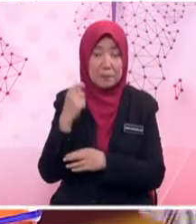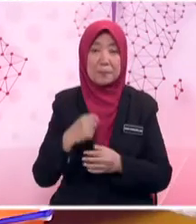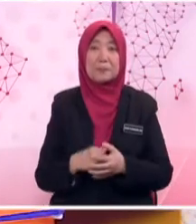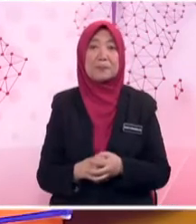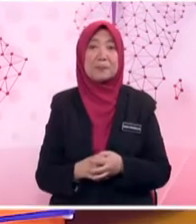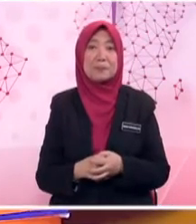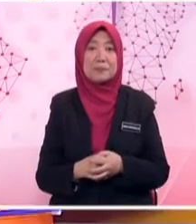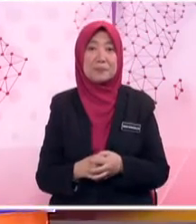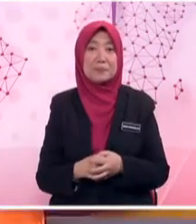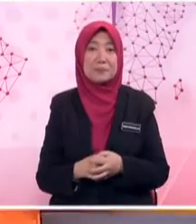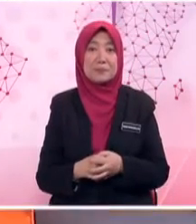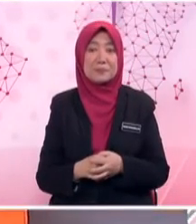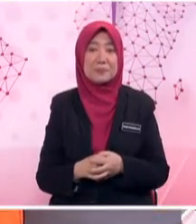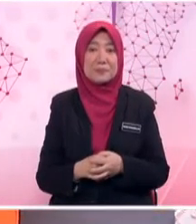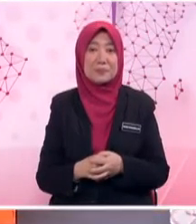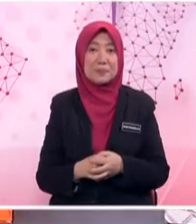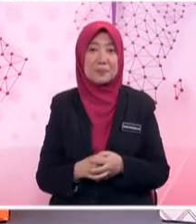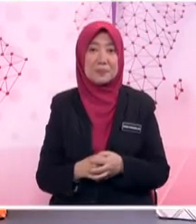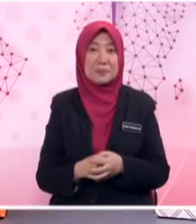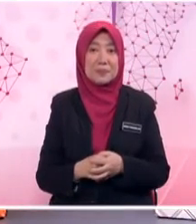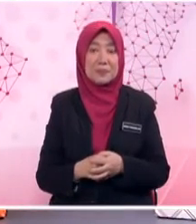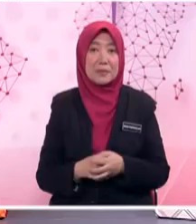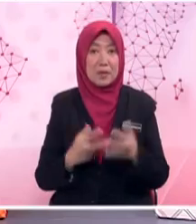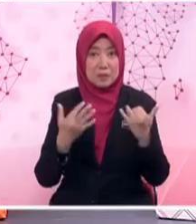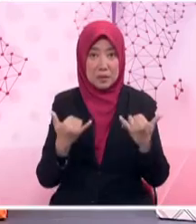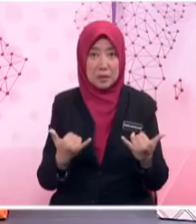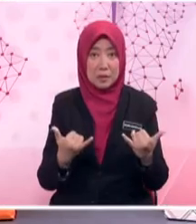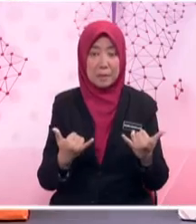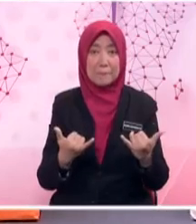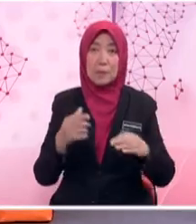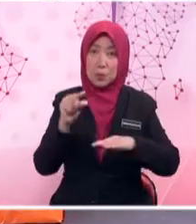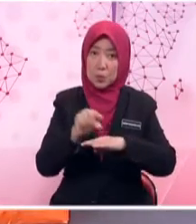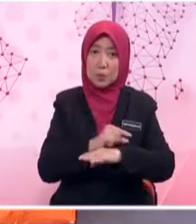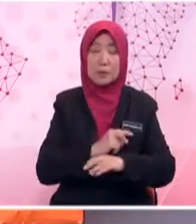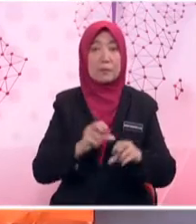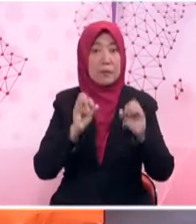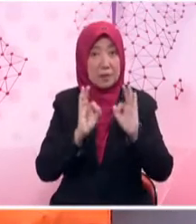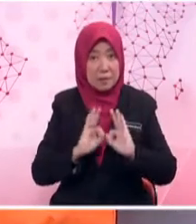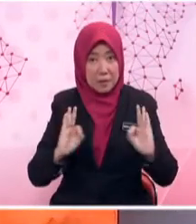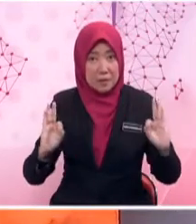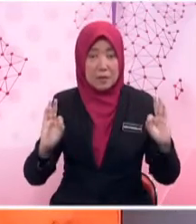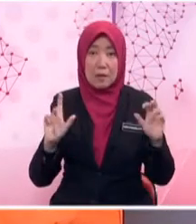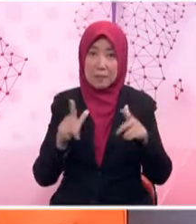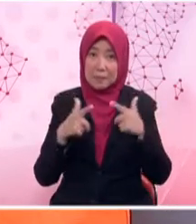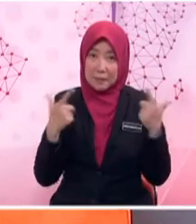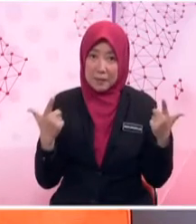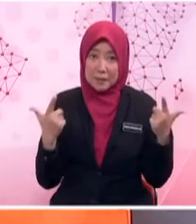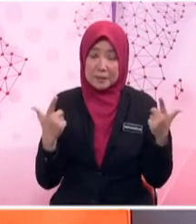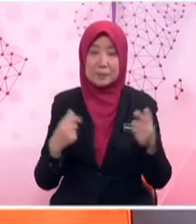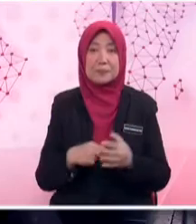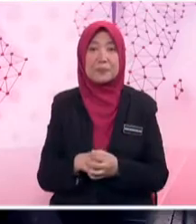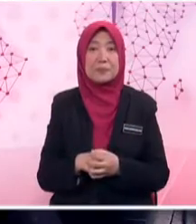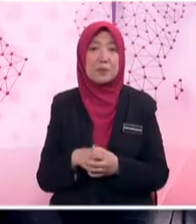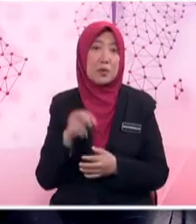Buat ayat tunggal menggunakan frasa yang telah cikgu sediakan. Boleh, cikgu. Saya telah memilih